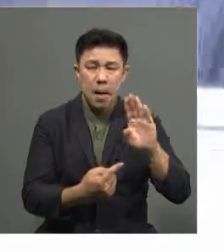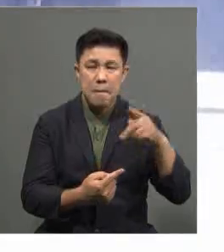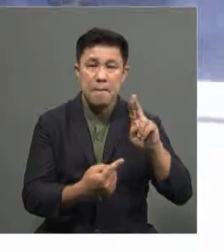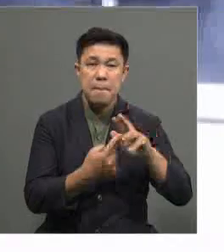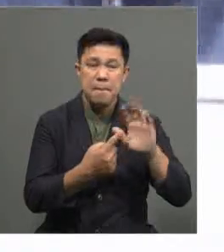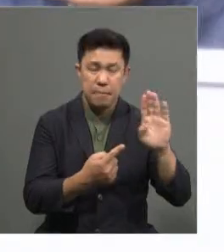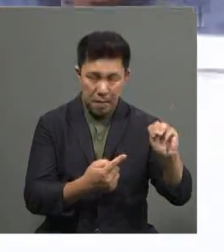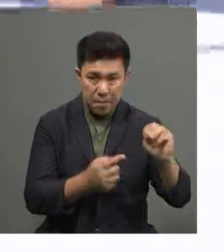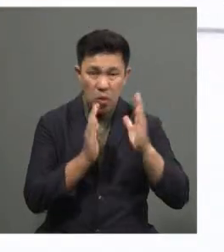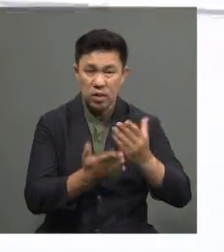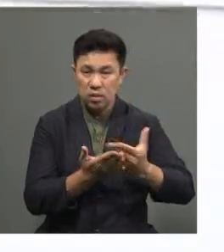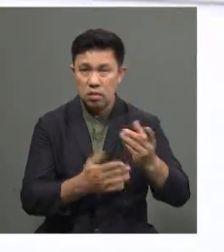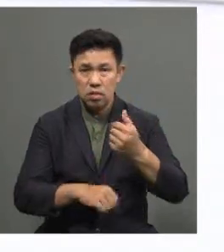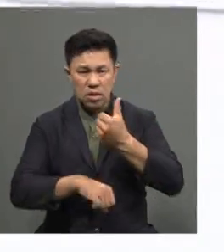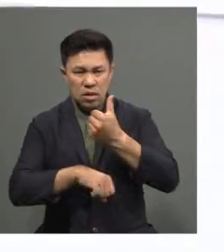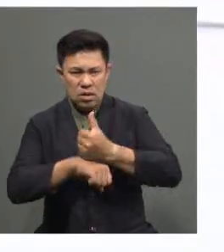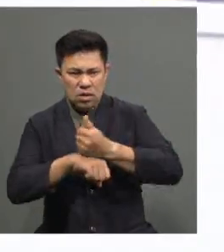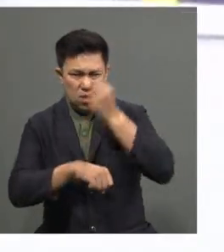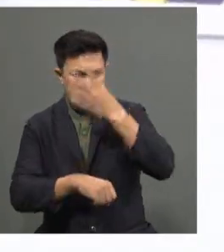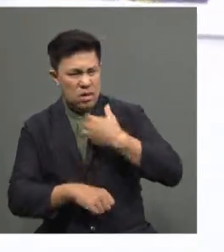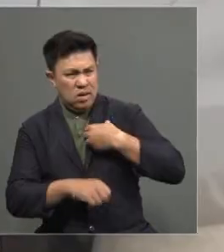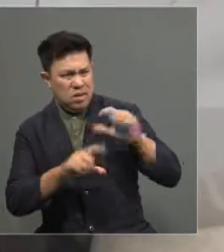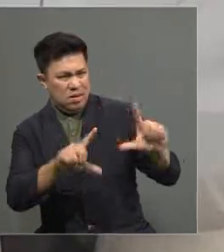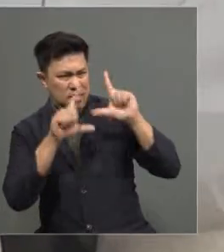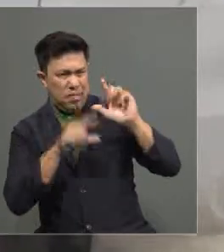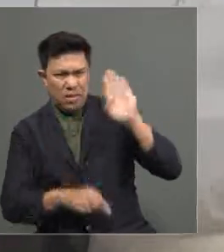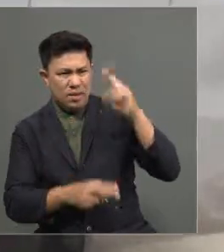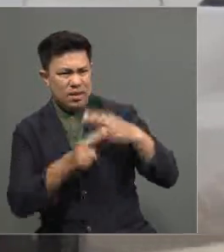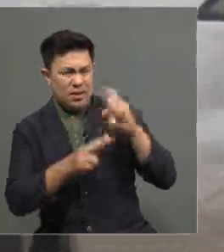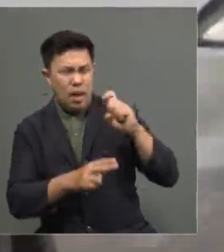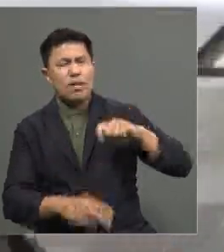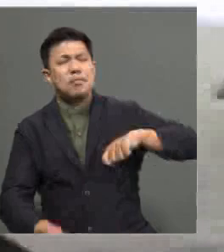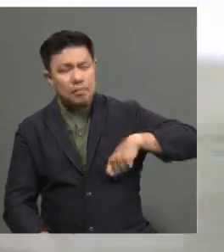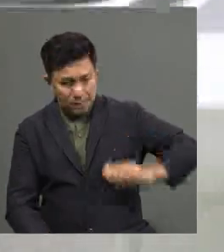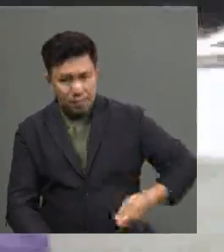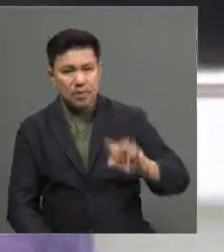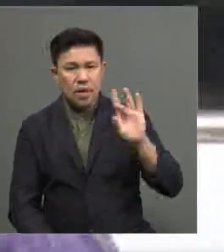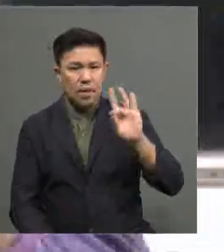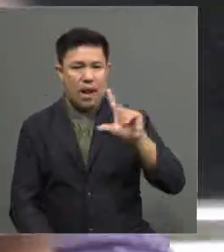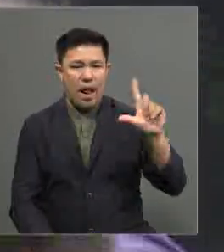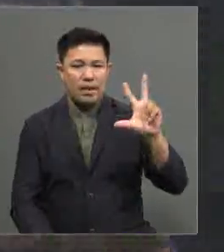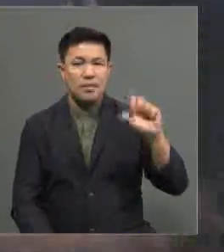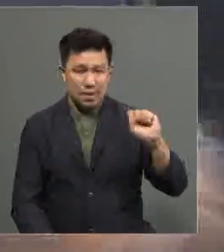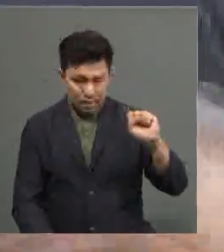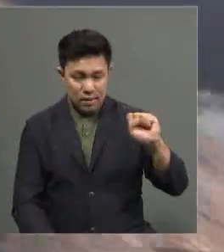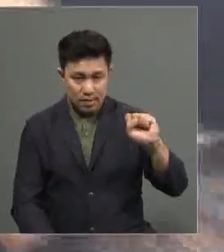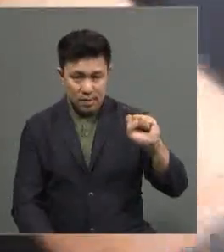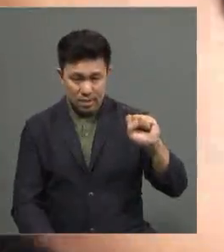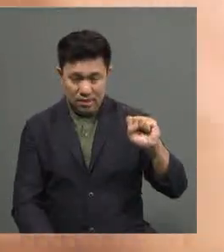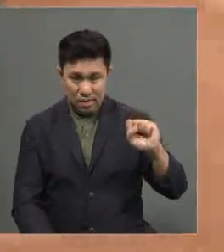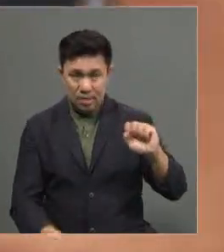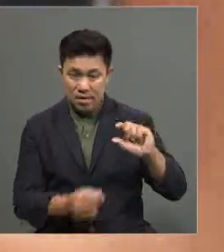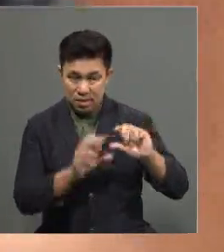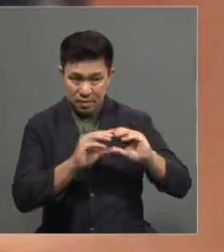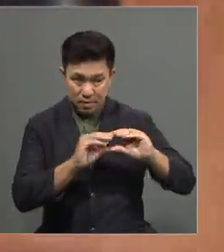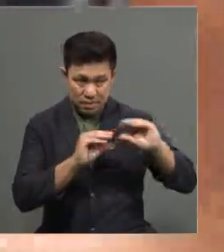ยซึ่งบอสพาวเนี่ยก็ไม่อยากให้เกิดความเสียหายกับบริษัทของตัวเองเลยยอมจ่ายไปครับ8ล้าน3แสนบาทในก้อนนี้แบ่ง